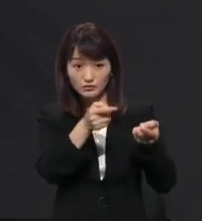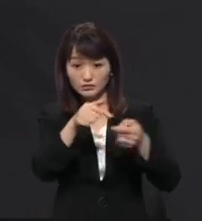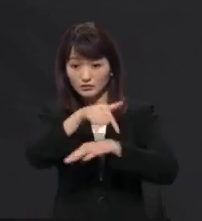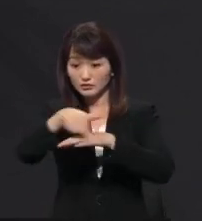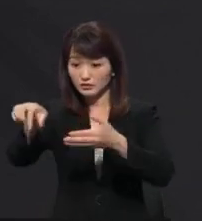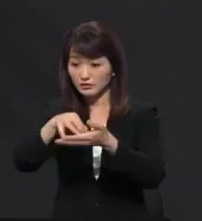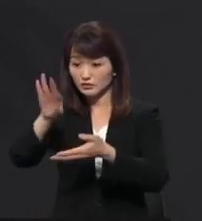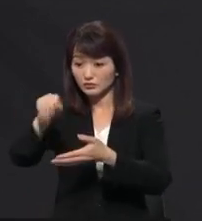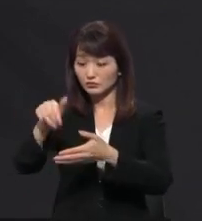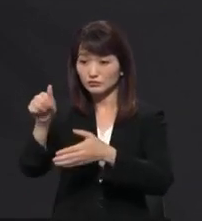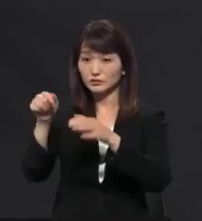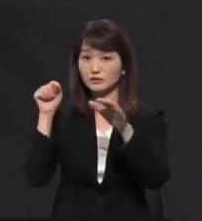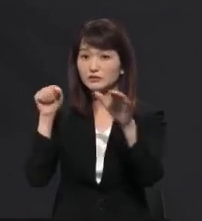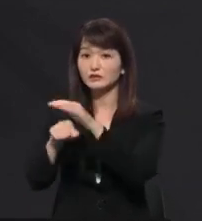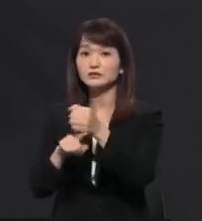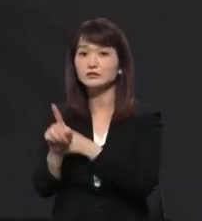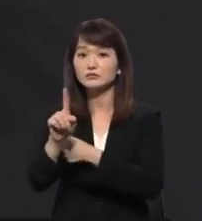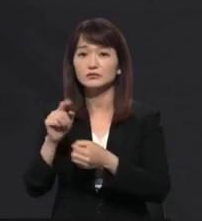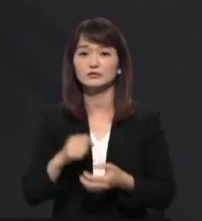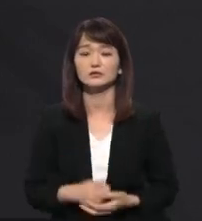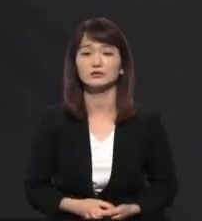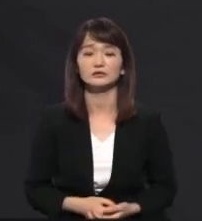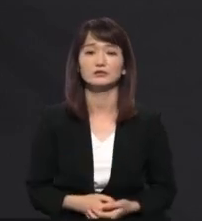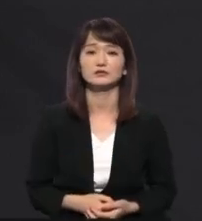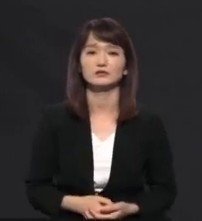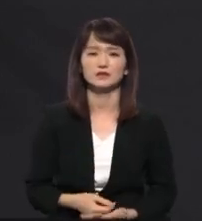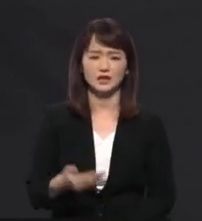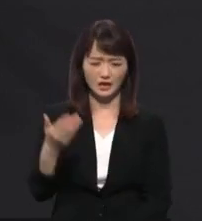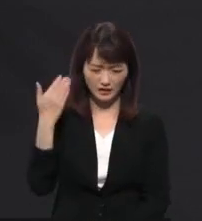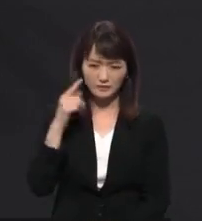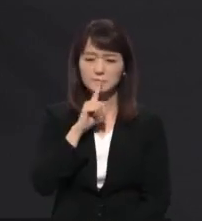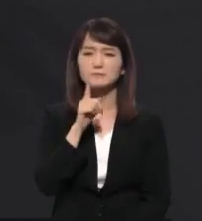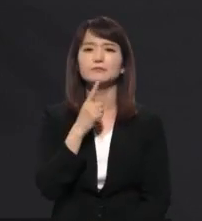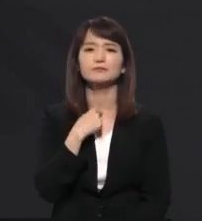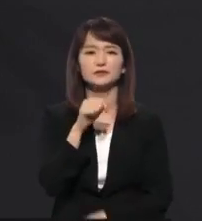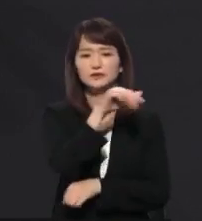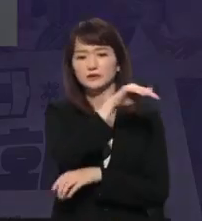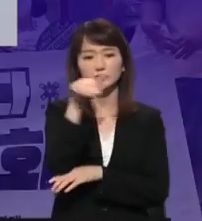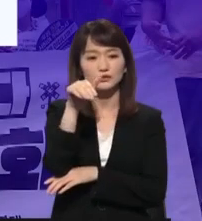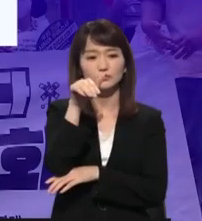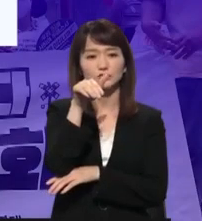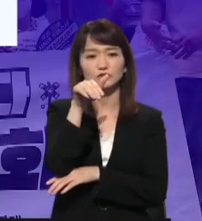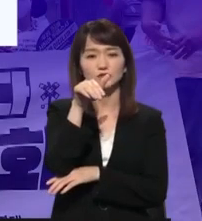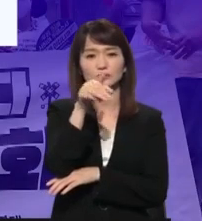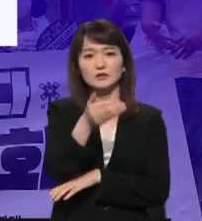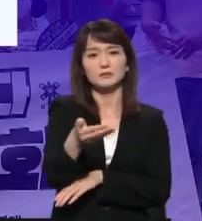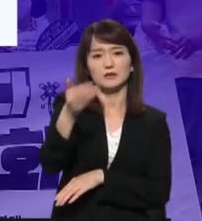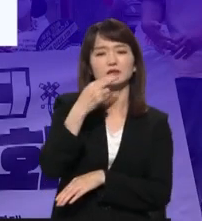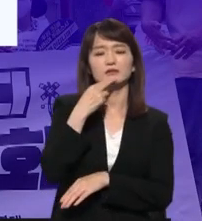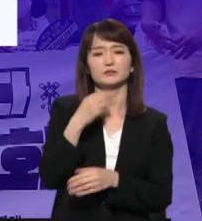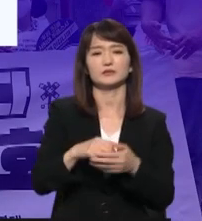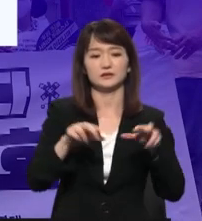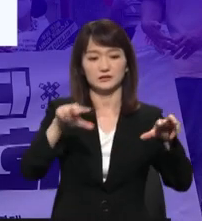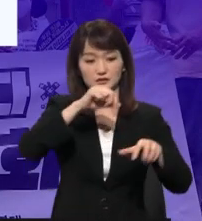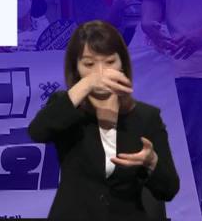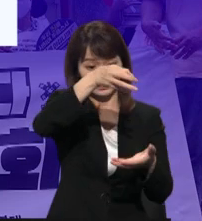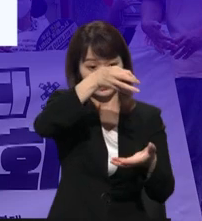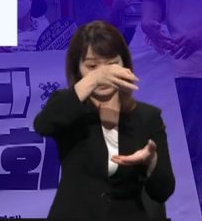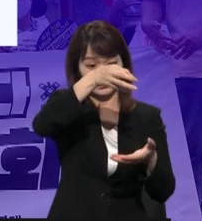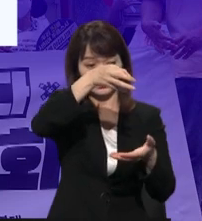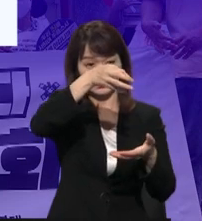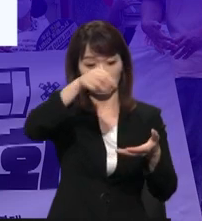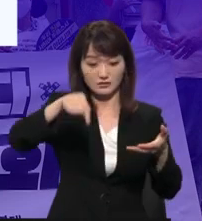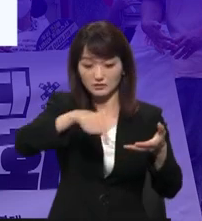찾아오느냐이 문제인데요 이거는 계속 이야기했던 문제거든요 실링이 변하지 않으면 지금에 있는 예산의 범위